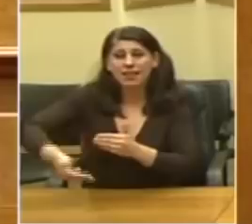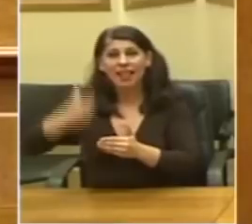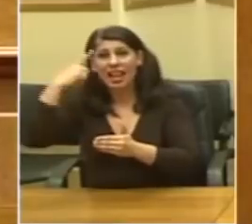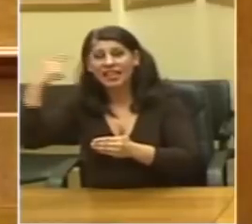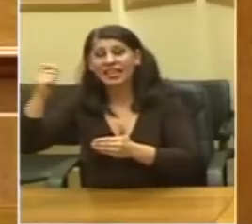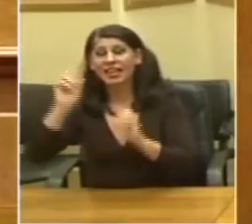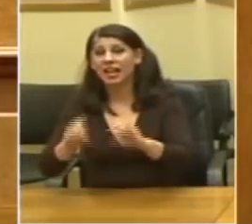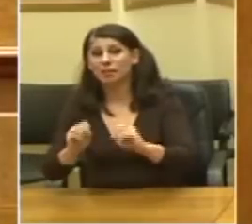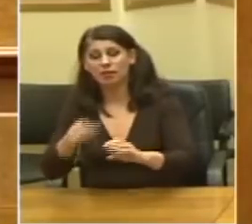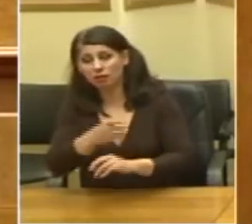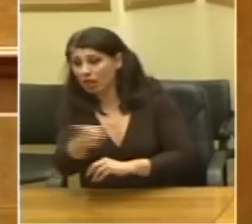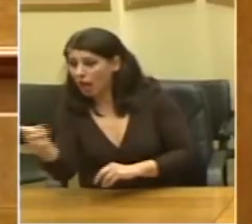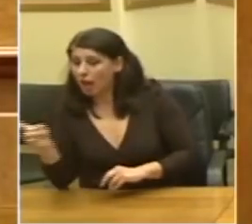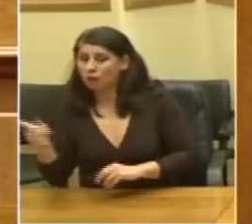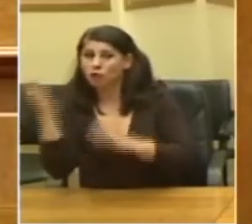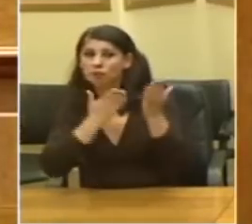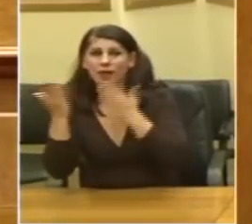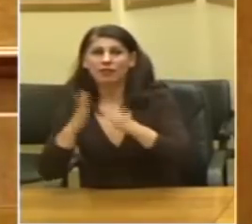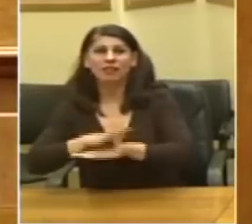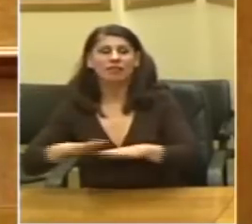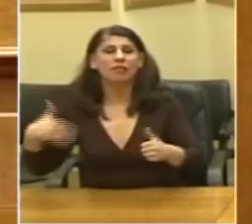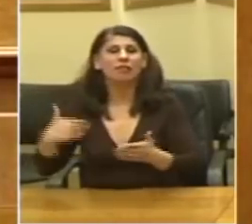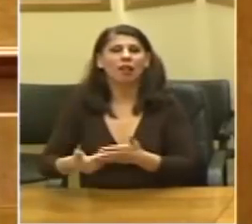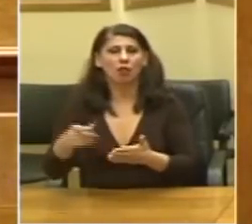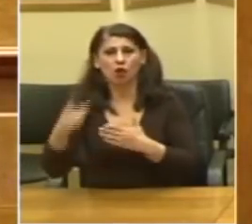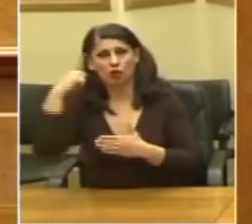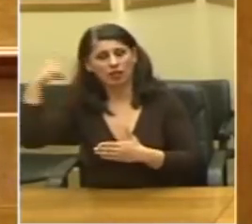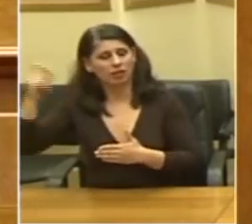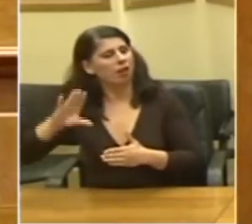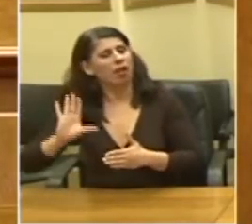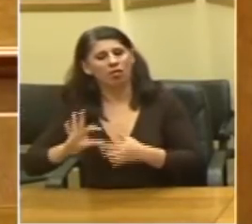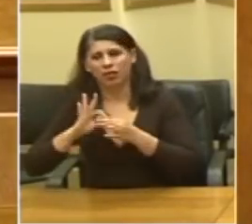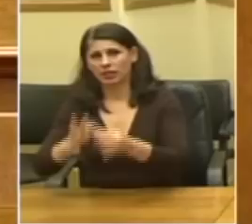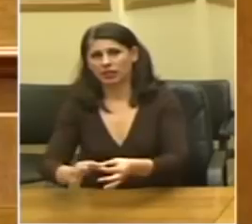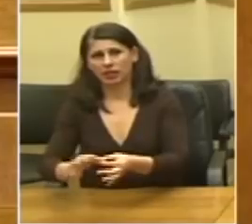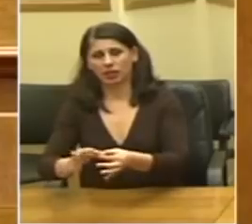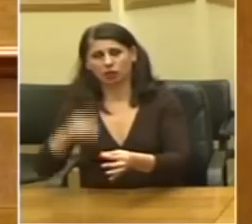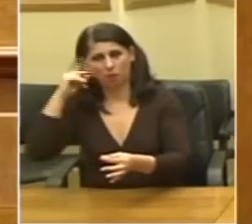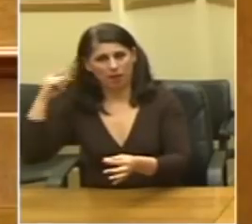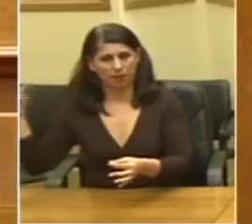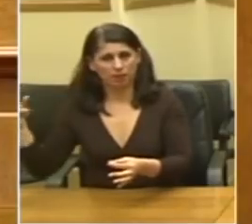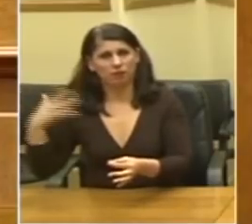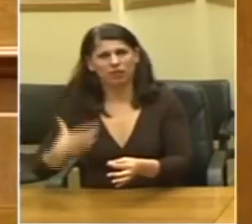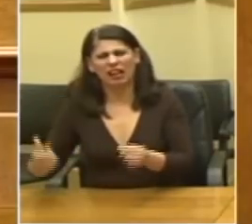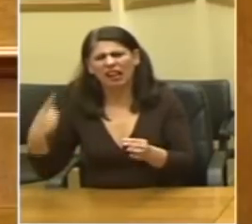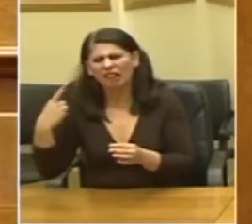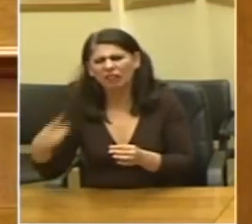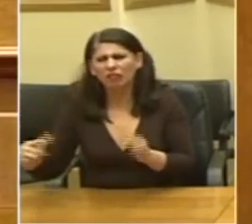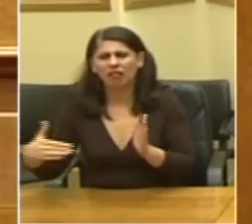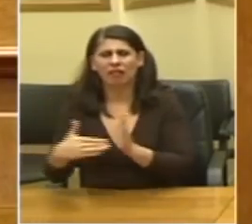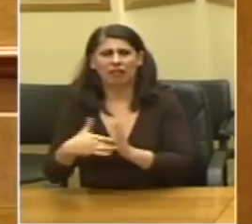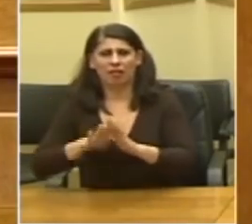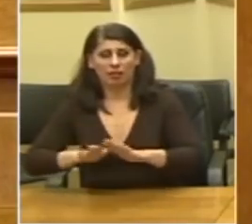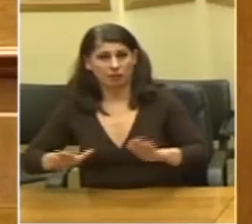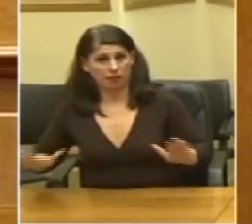αυτούς δηλαδή τους μαθητές που τελειώνουν το Λύκειο και δεν συνεχίζουν στο Πανεπιστήμιο. Πρόκειται για εκατοντάδες χιλιάδες παιδιά,